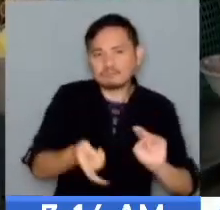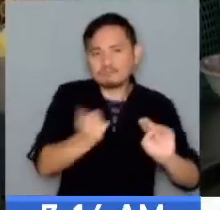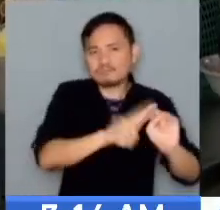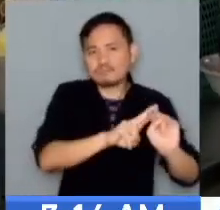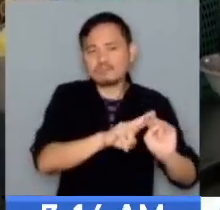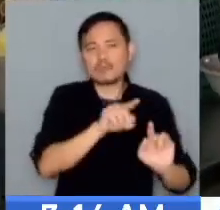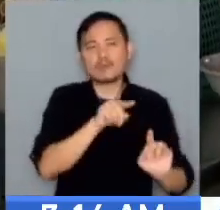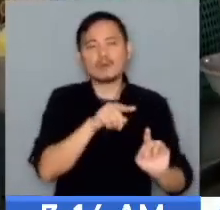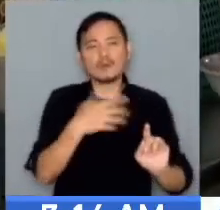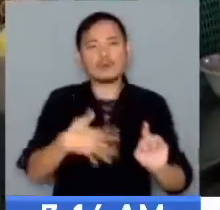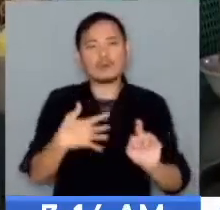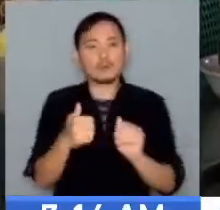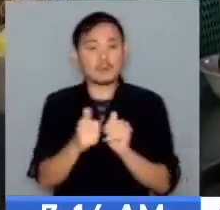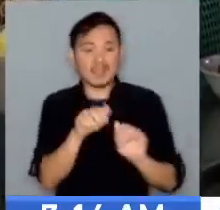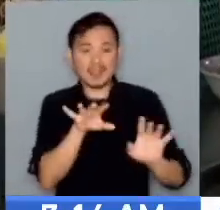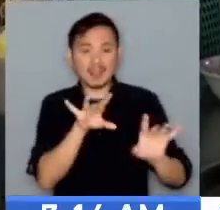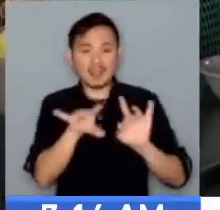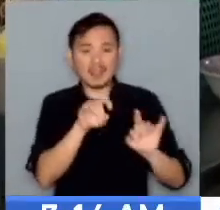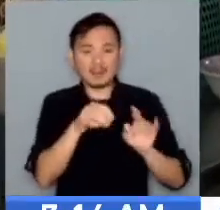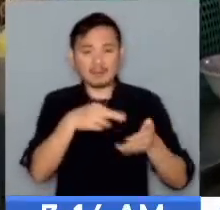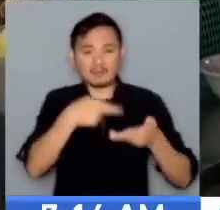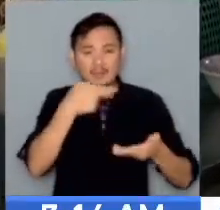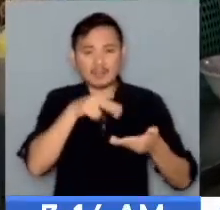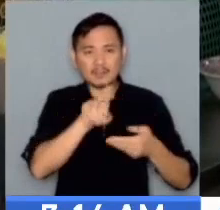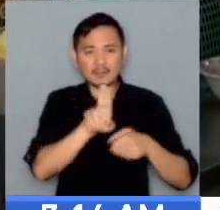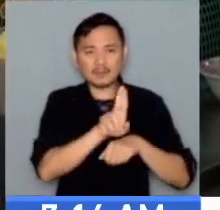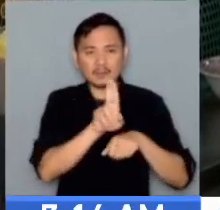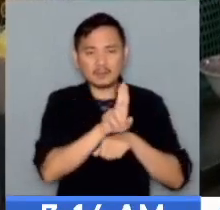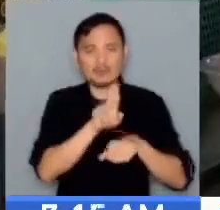yung ginagamit nila, kaya binabalik-balikan ng mga customer.